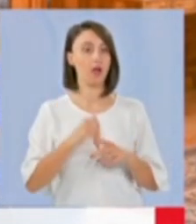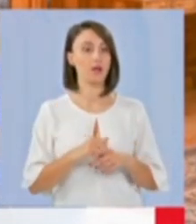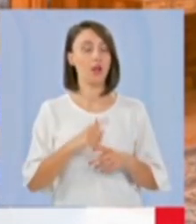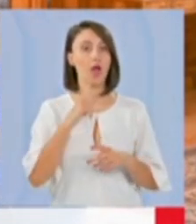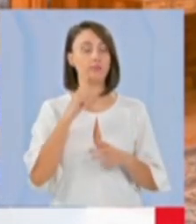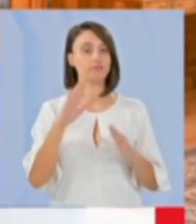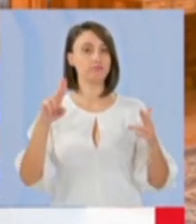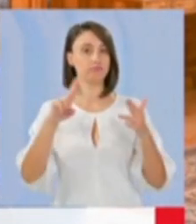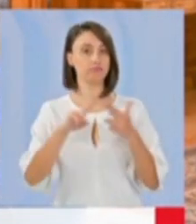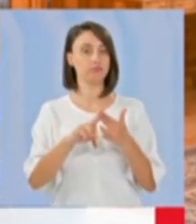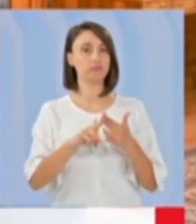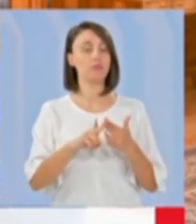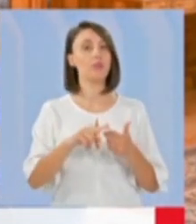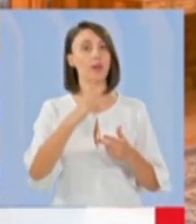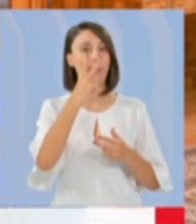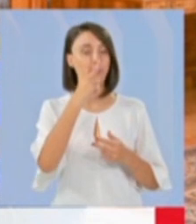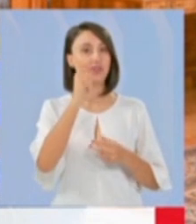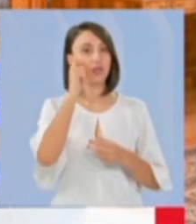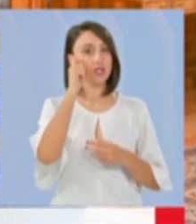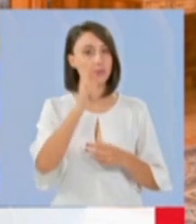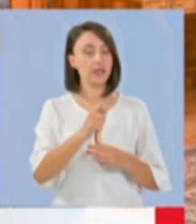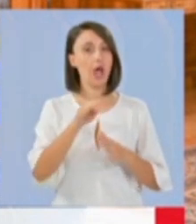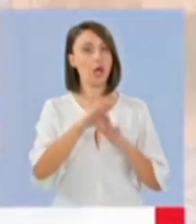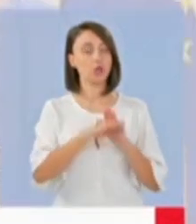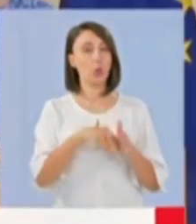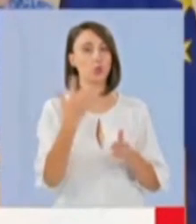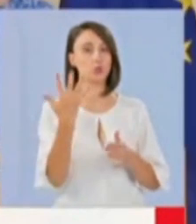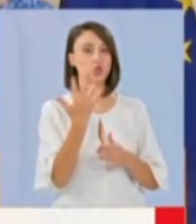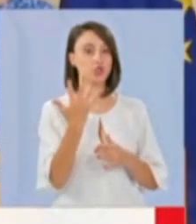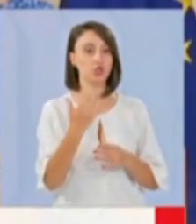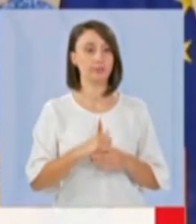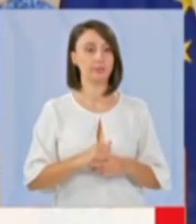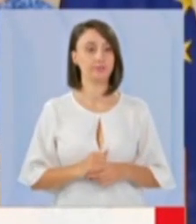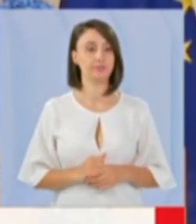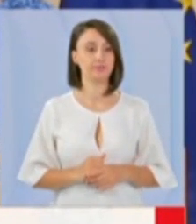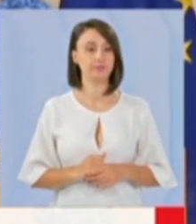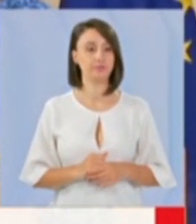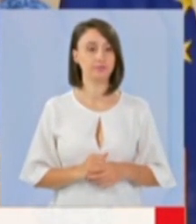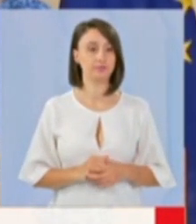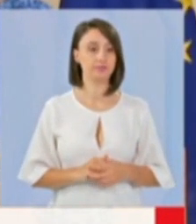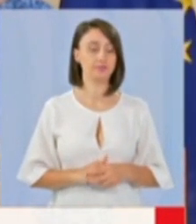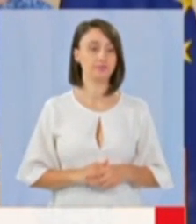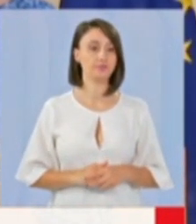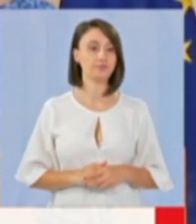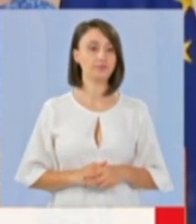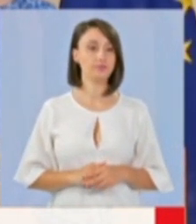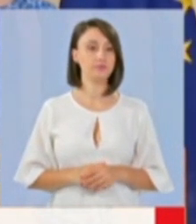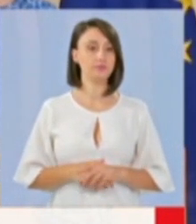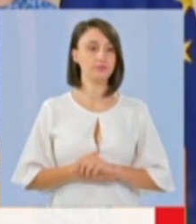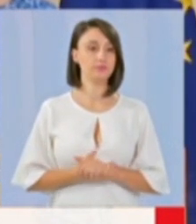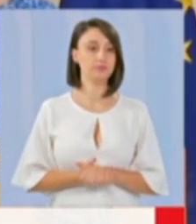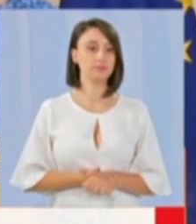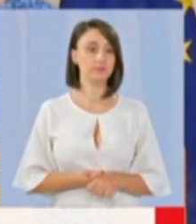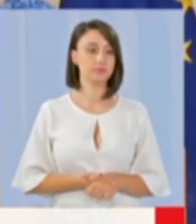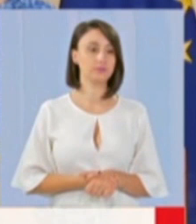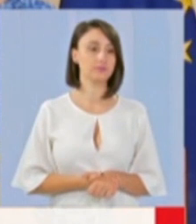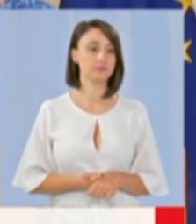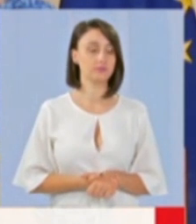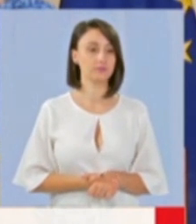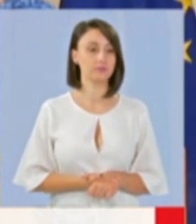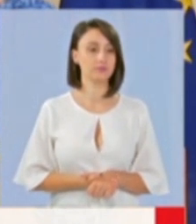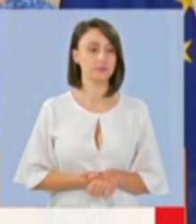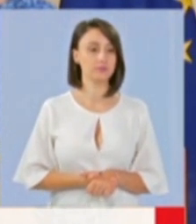la summitul Alianței privind respectarea articolului 5. What concerns the security? The NATO's deterrence